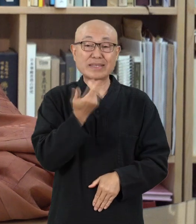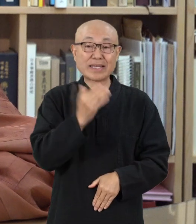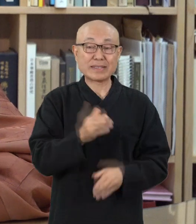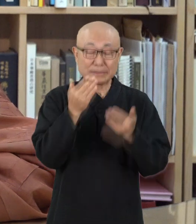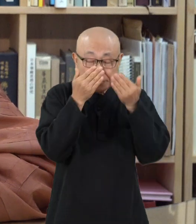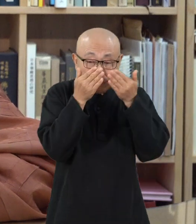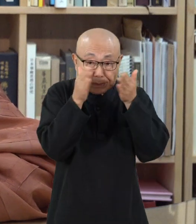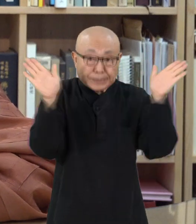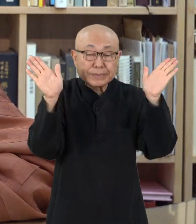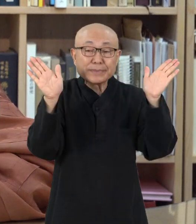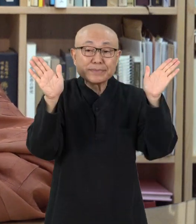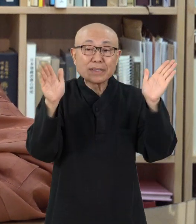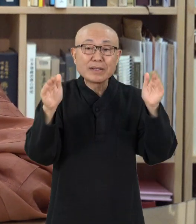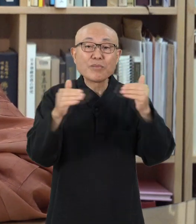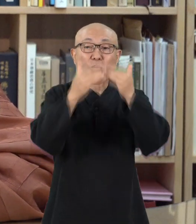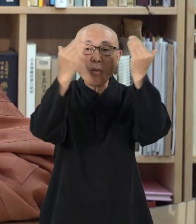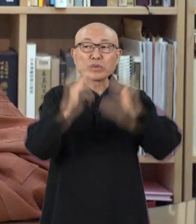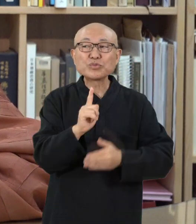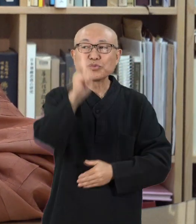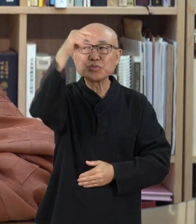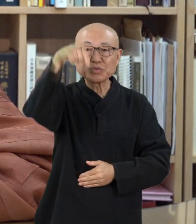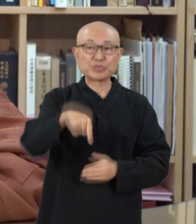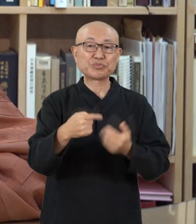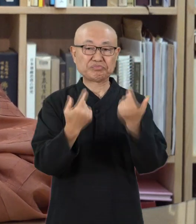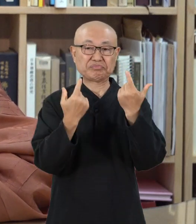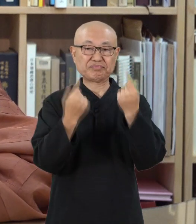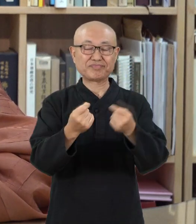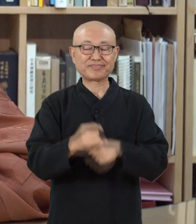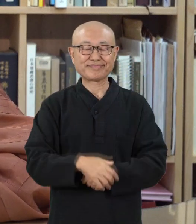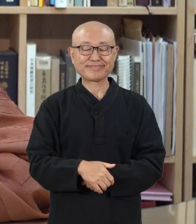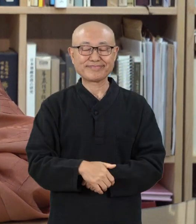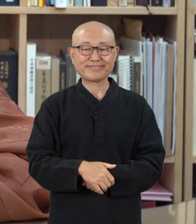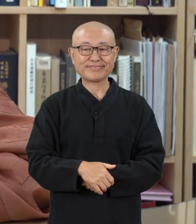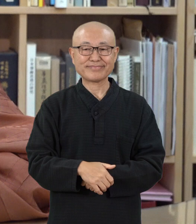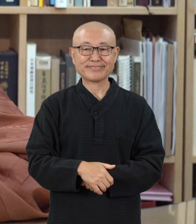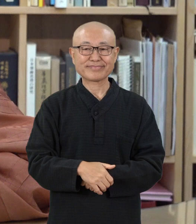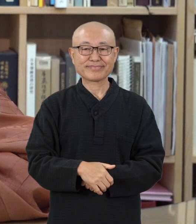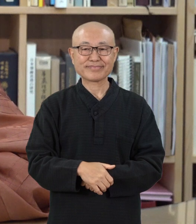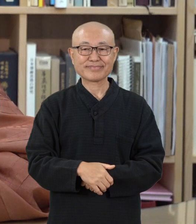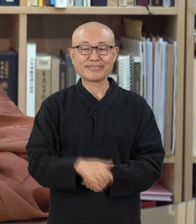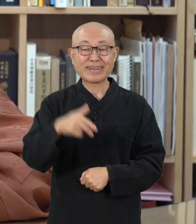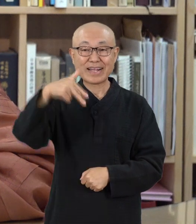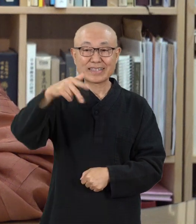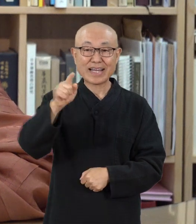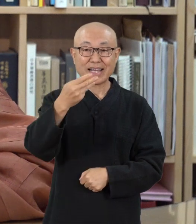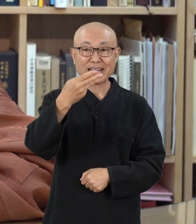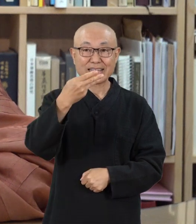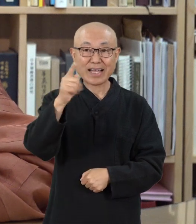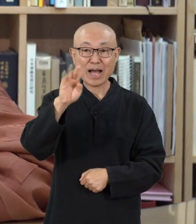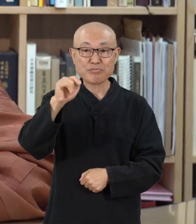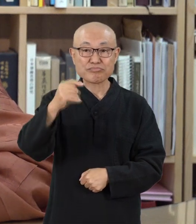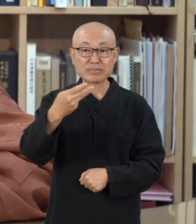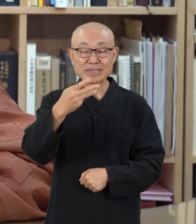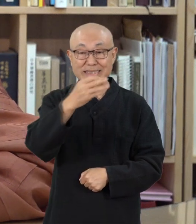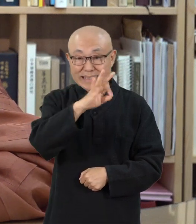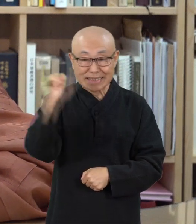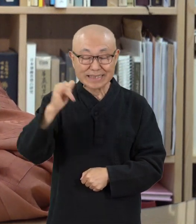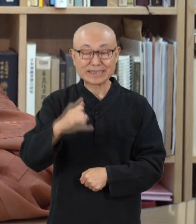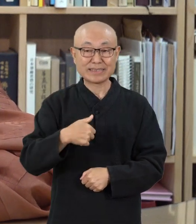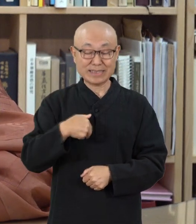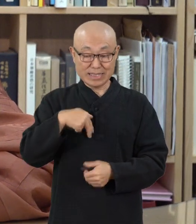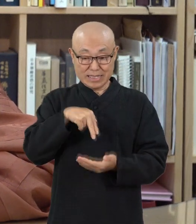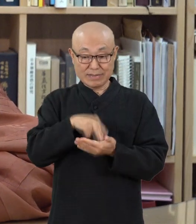널리 보면은 전 우주가 있는 것이죠. 그래서 또 그 자타불이 사상에는 내가